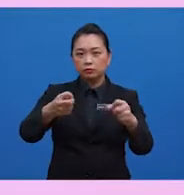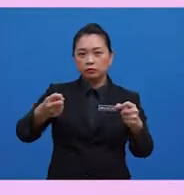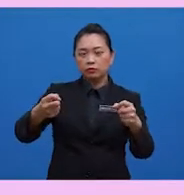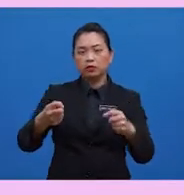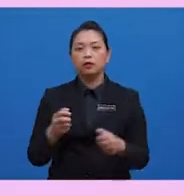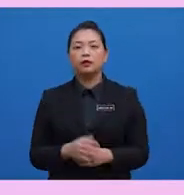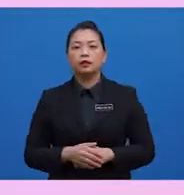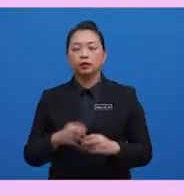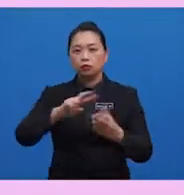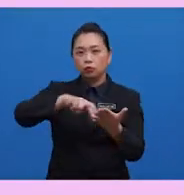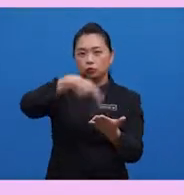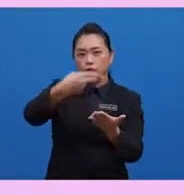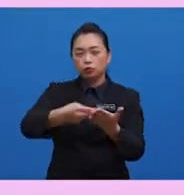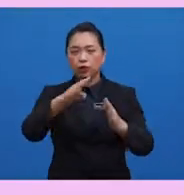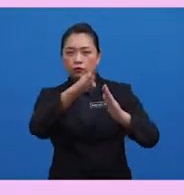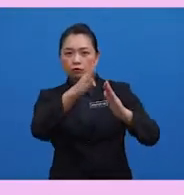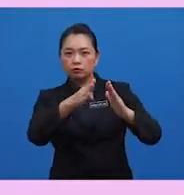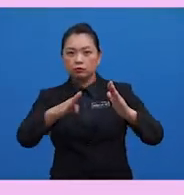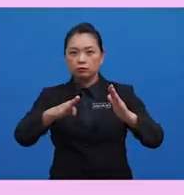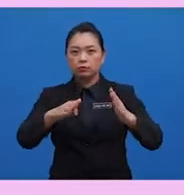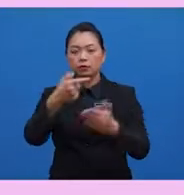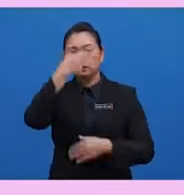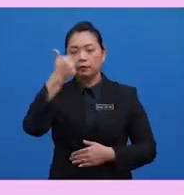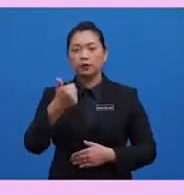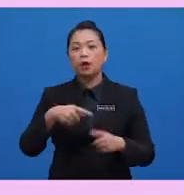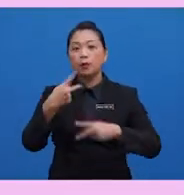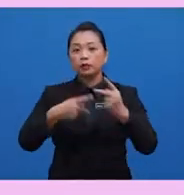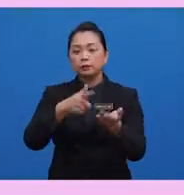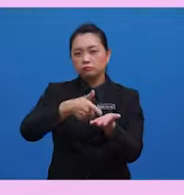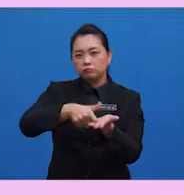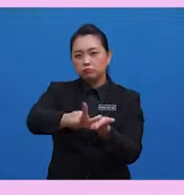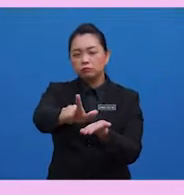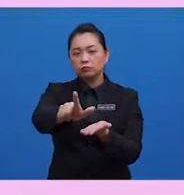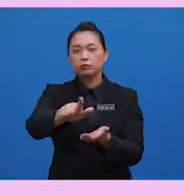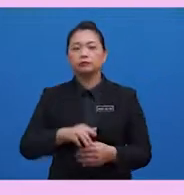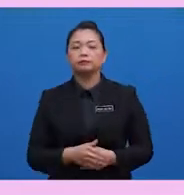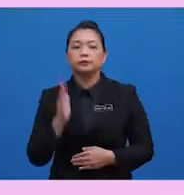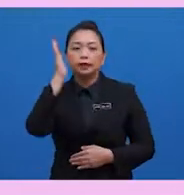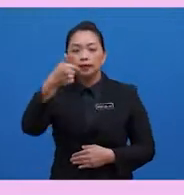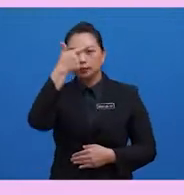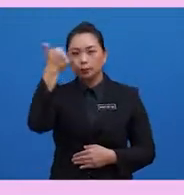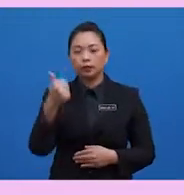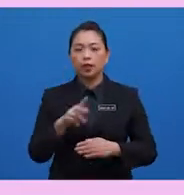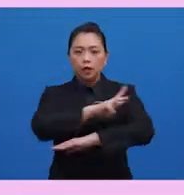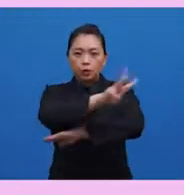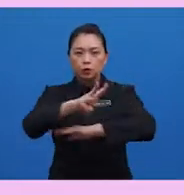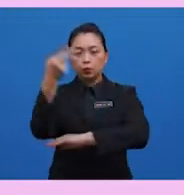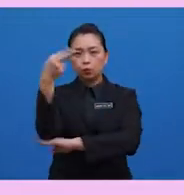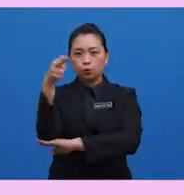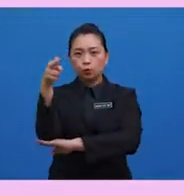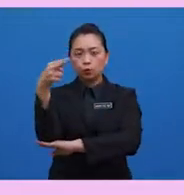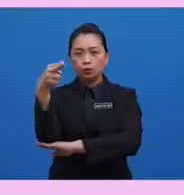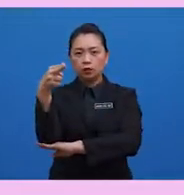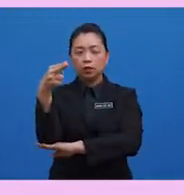dan menyebabkan berlakunya proses gelinciran berlaku. Ini akan menyebabkan kawasan hutan yang